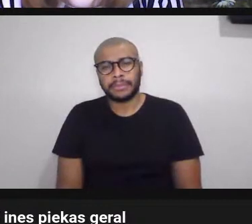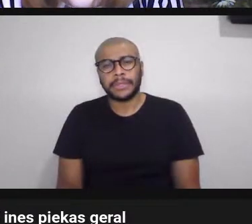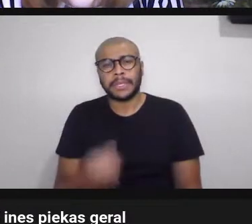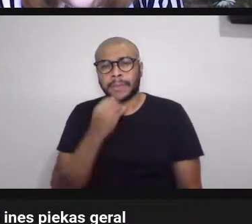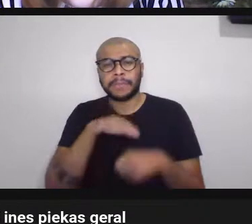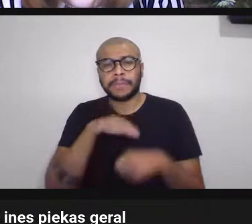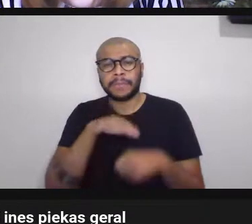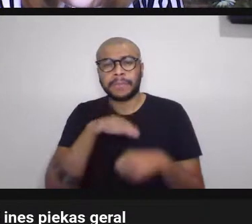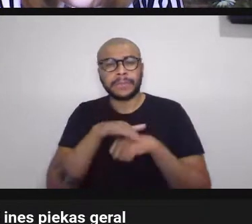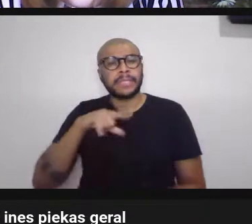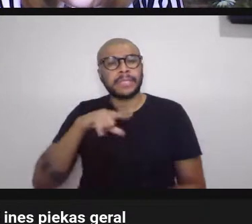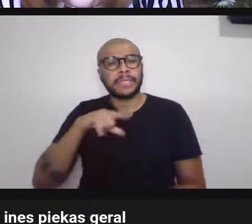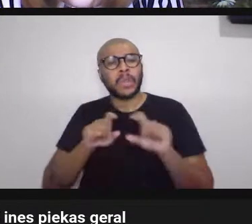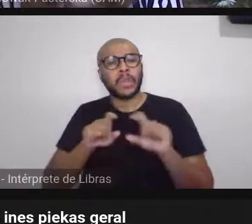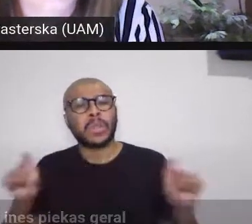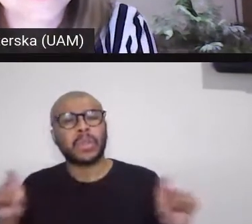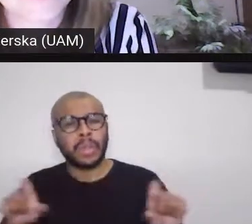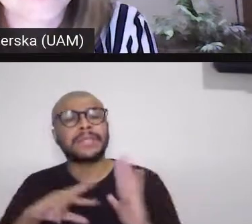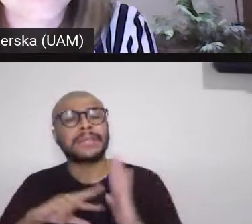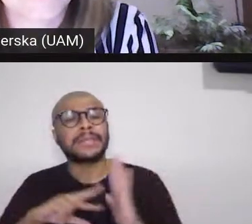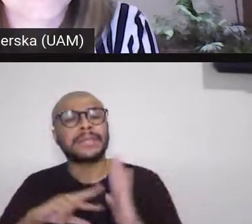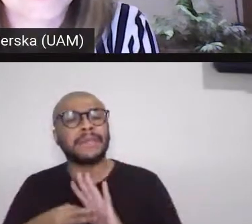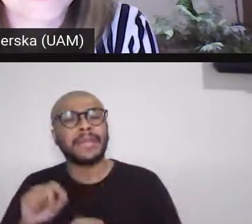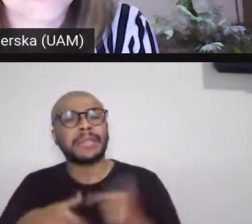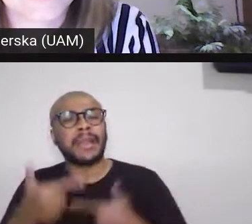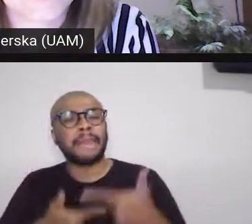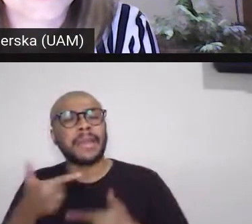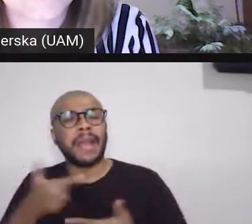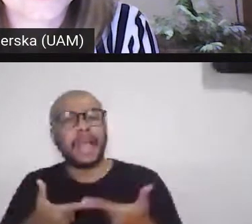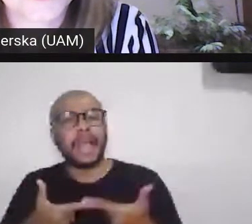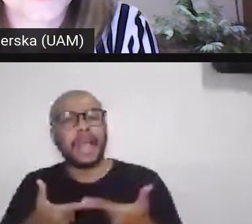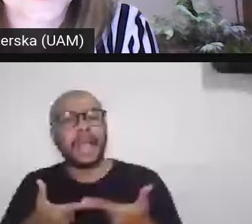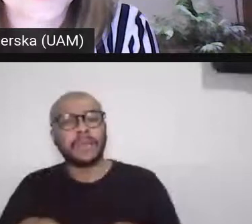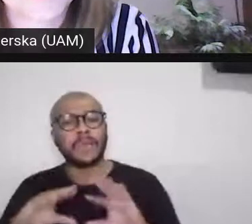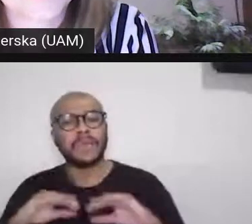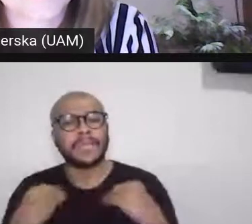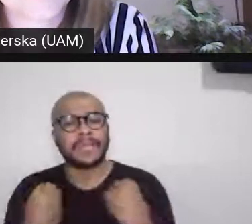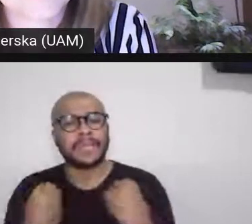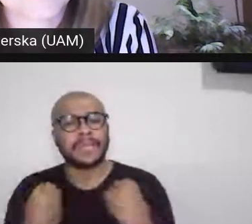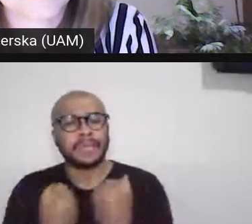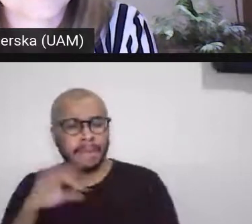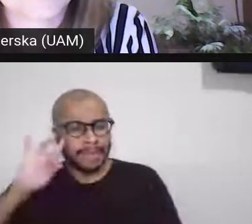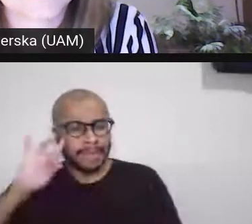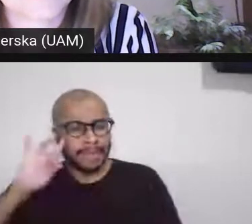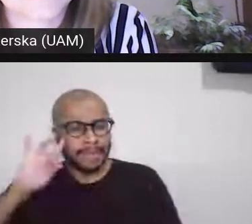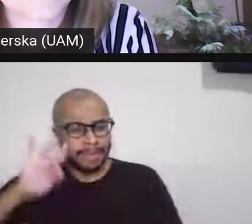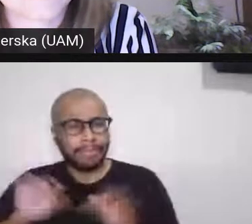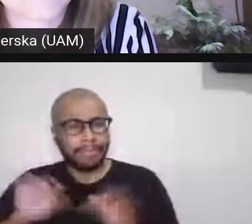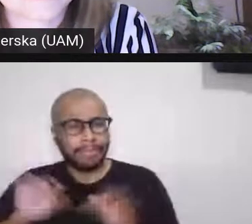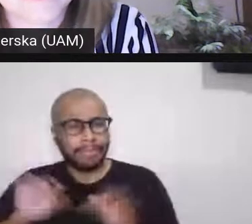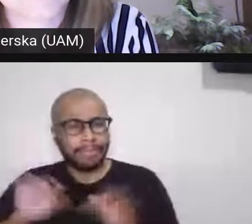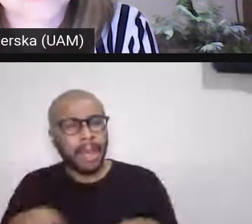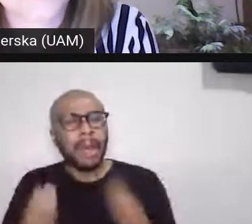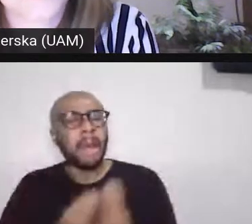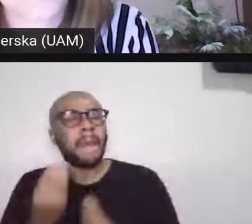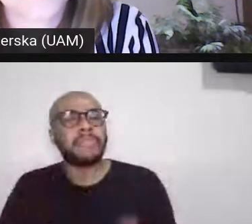dizer que meu sobrenome Honcharek significa quem trabalha com cerâmica. Por acaso, a professora confirma. Tutaj pan Honcharek